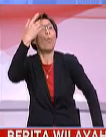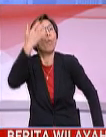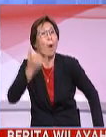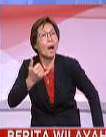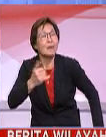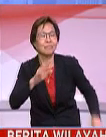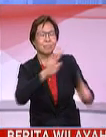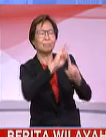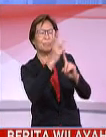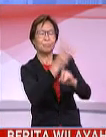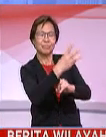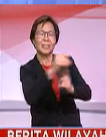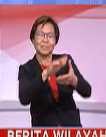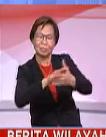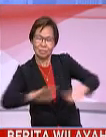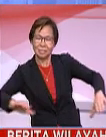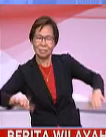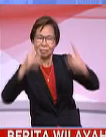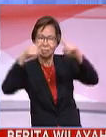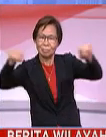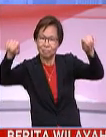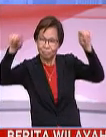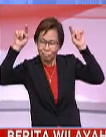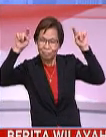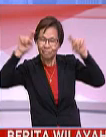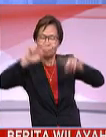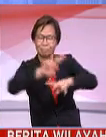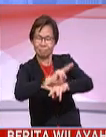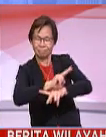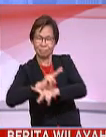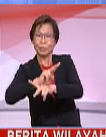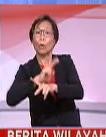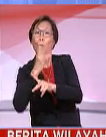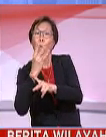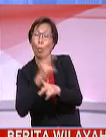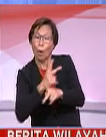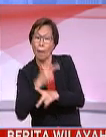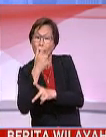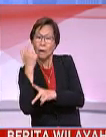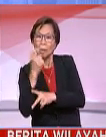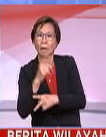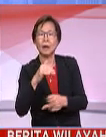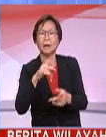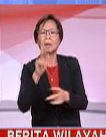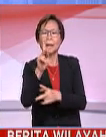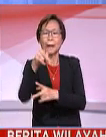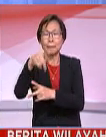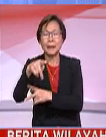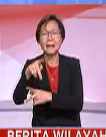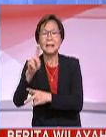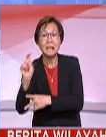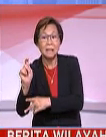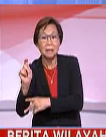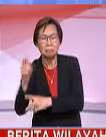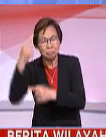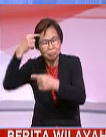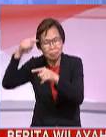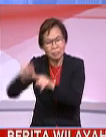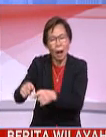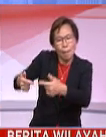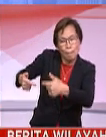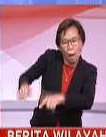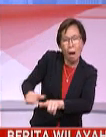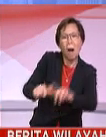memastikan kebajikan dan keselamatan mahasiswa terbela. Ia susulan Kementerian Pengajian Tinggi bersetuju